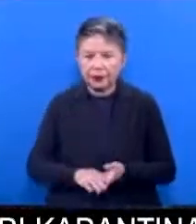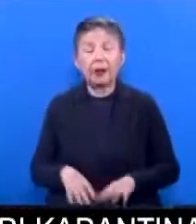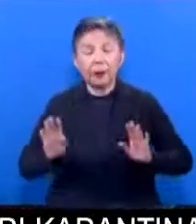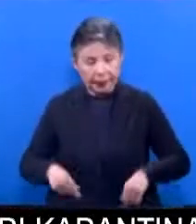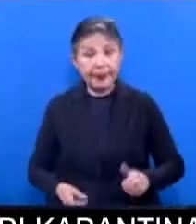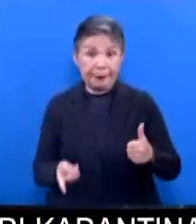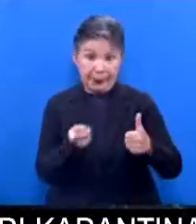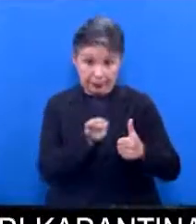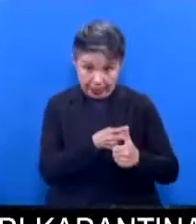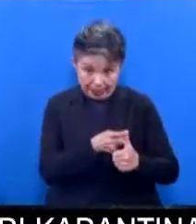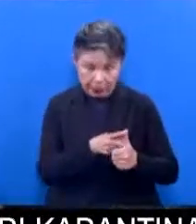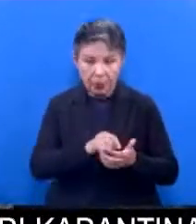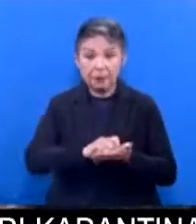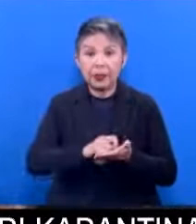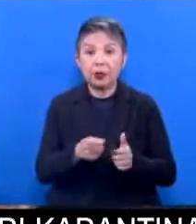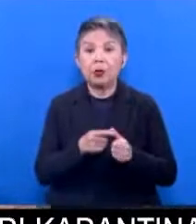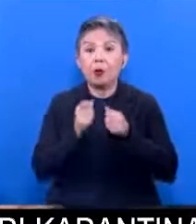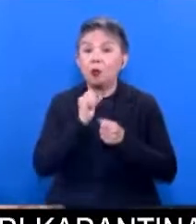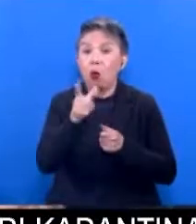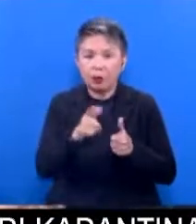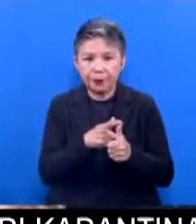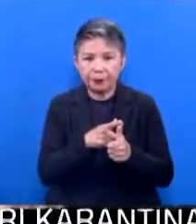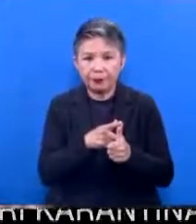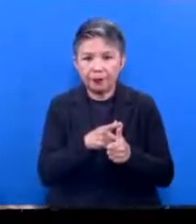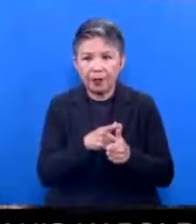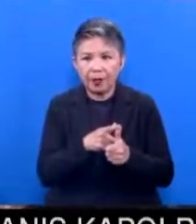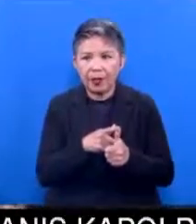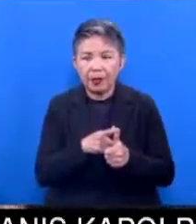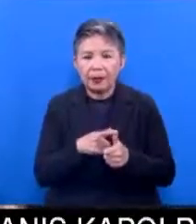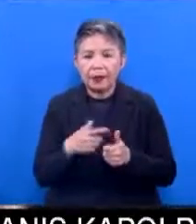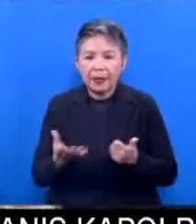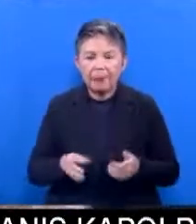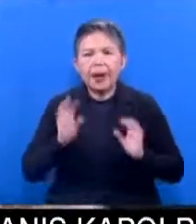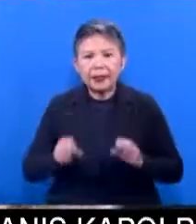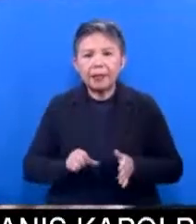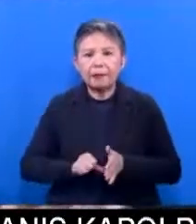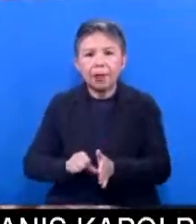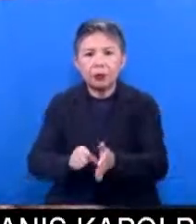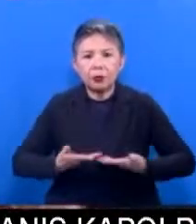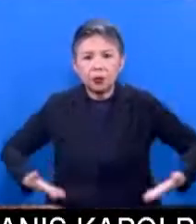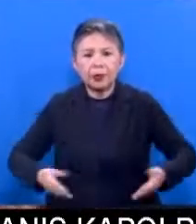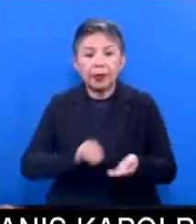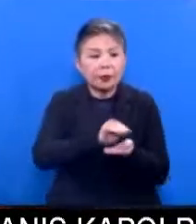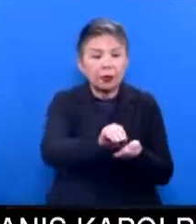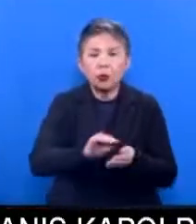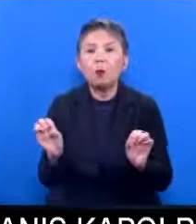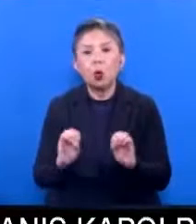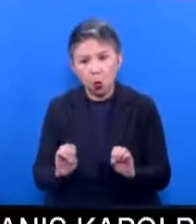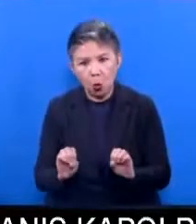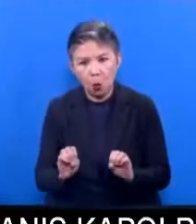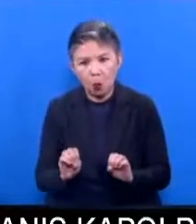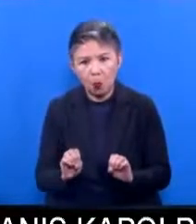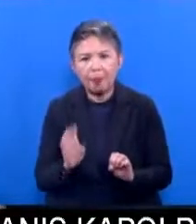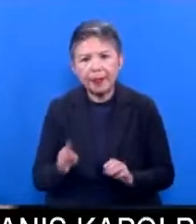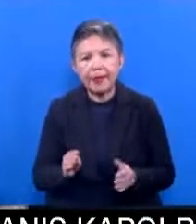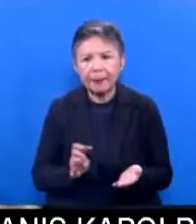pertama itu masih memang banyak yang belum salur. Jadi karena itu tadi